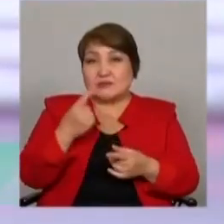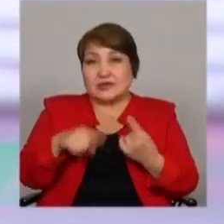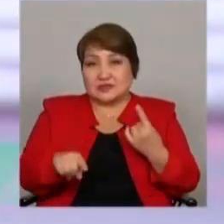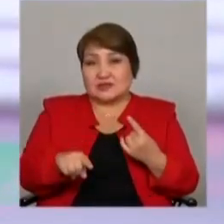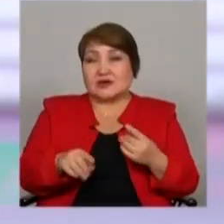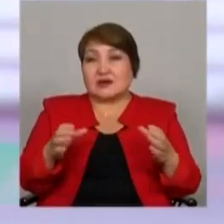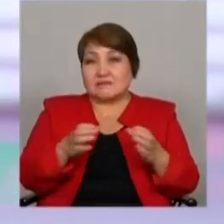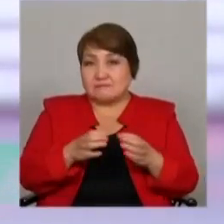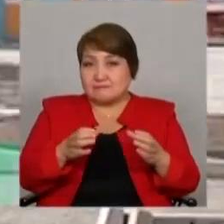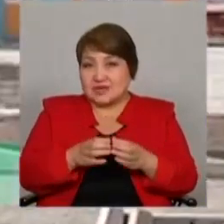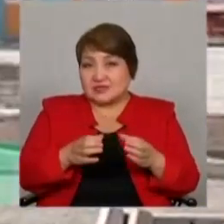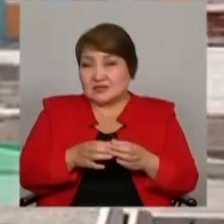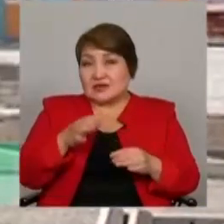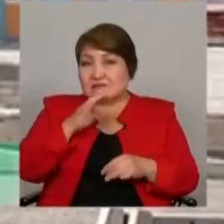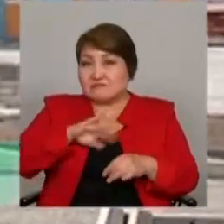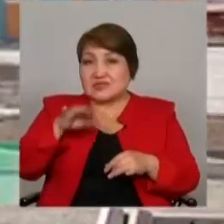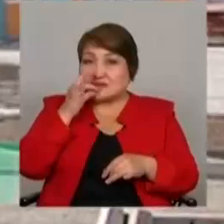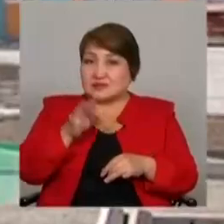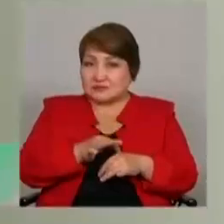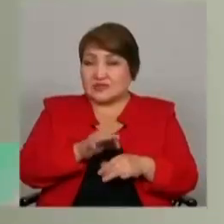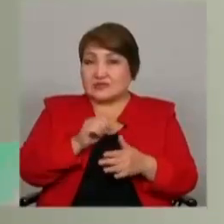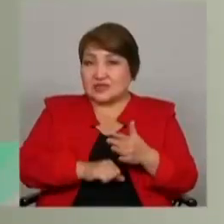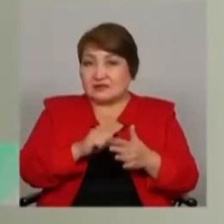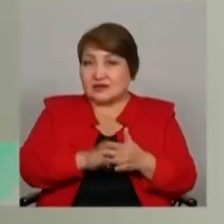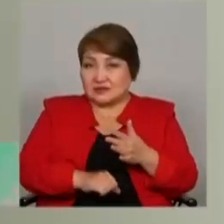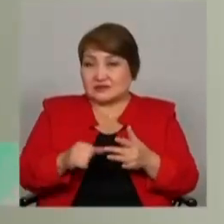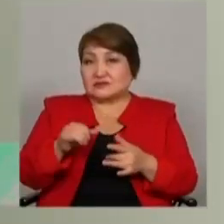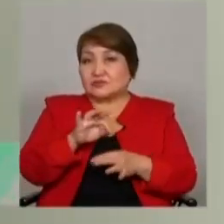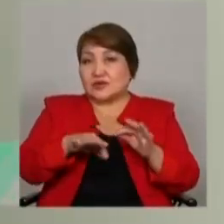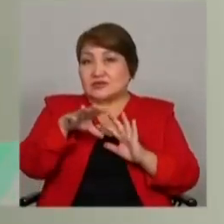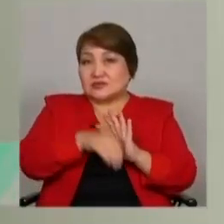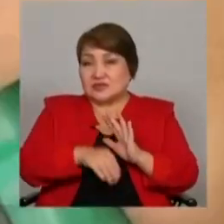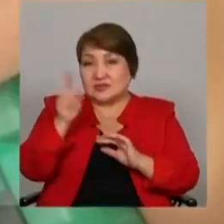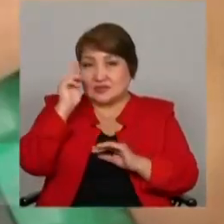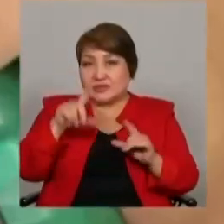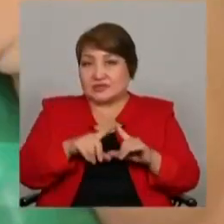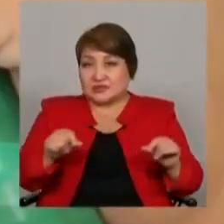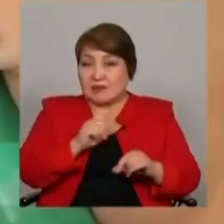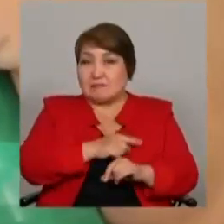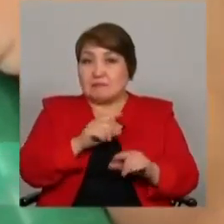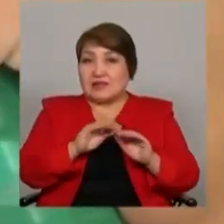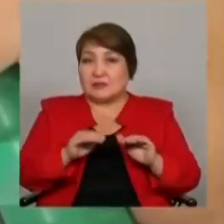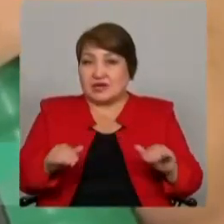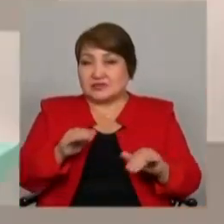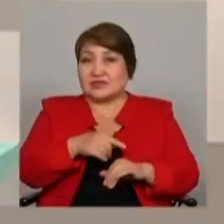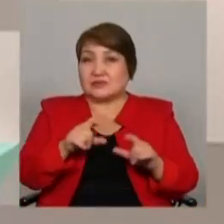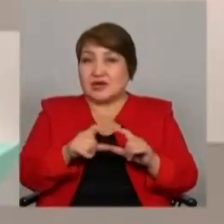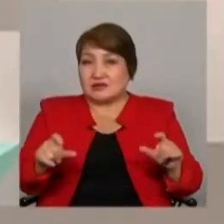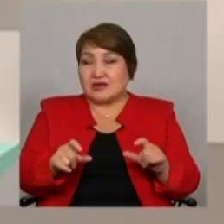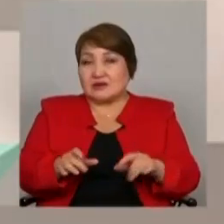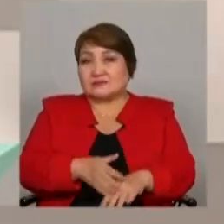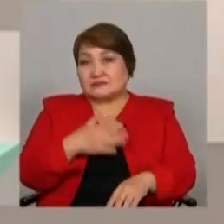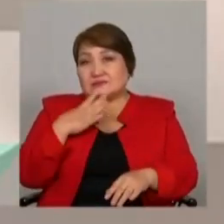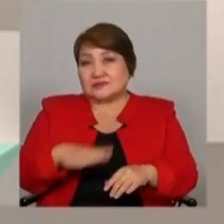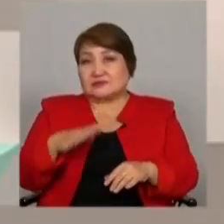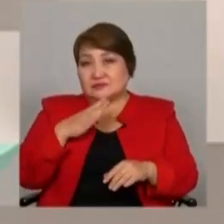мердігері жауапсыз. Салдарынан әлгі жобаға енген мектеп, балабақша, емхана сынды нысандарды халық сарыла тосуға мәжбүр.